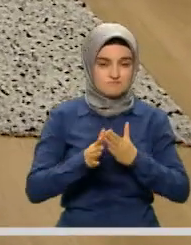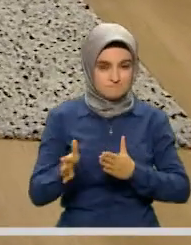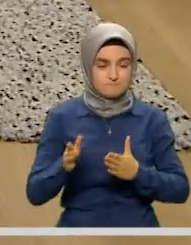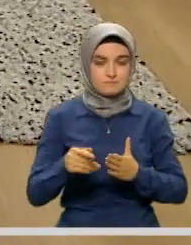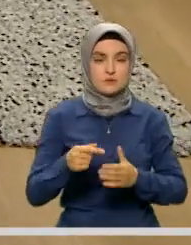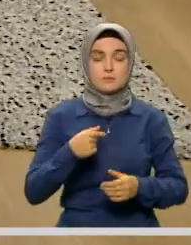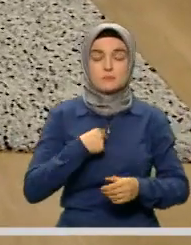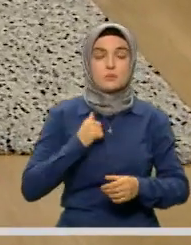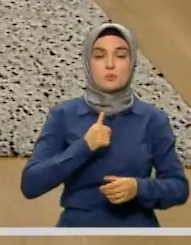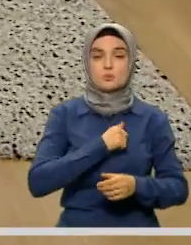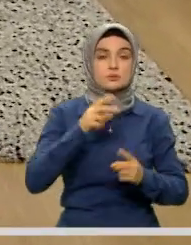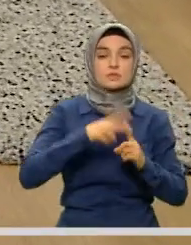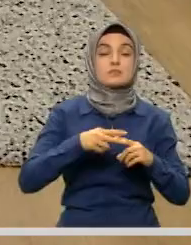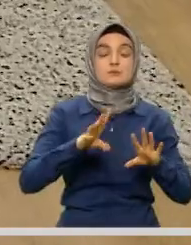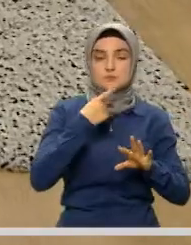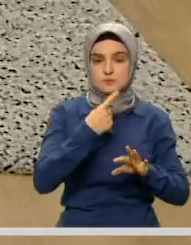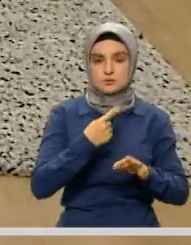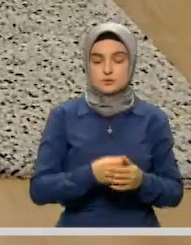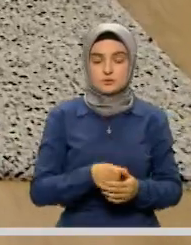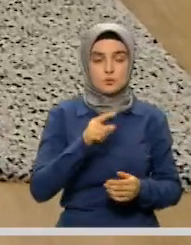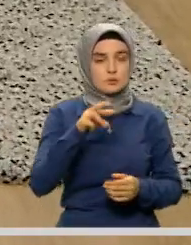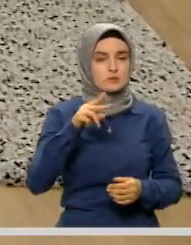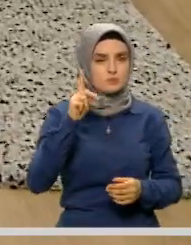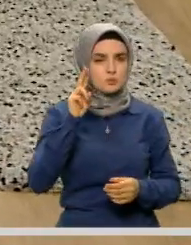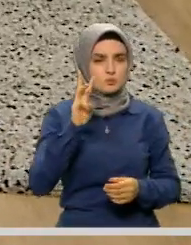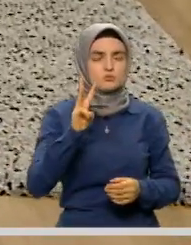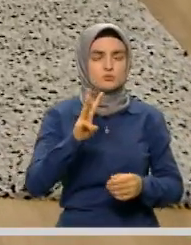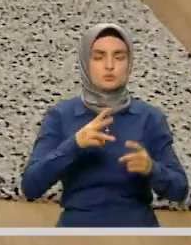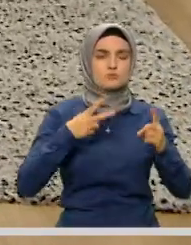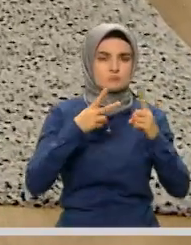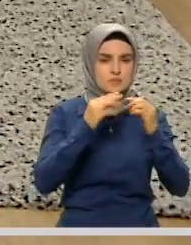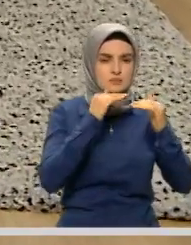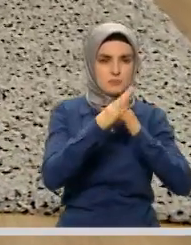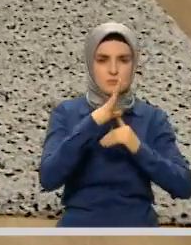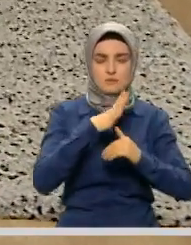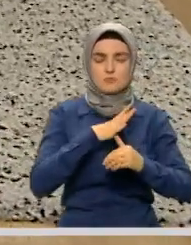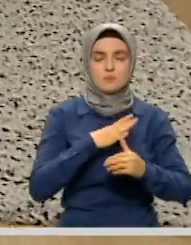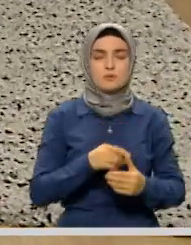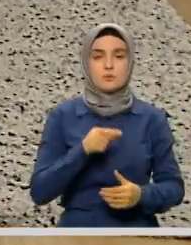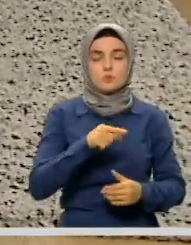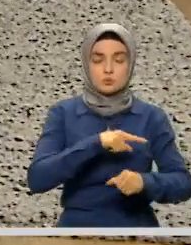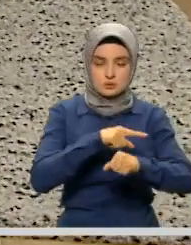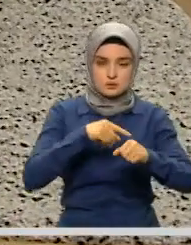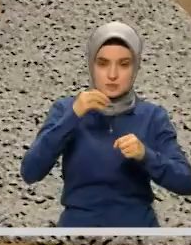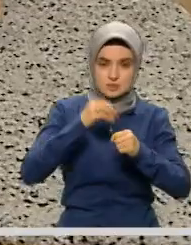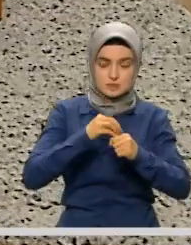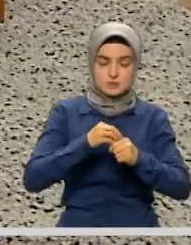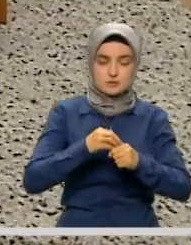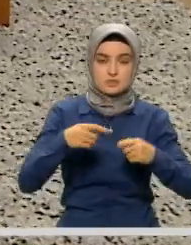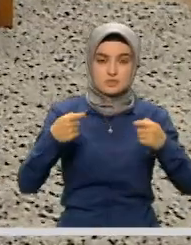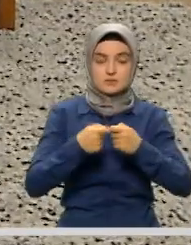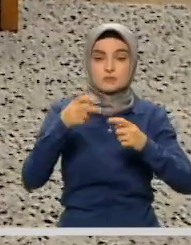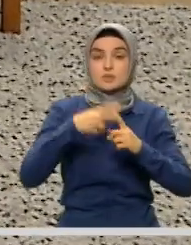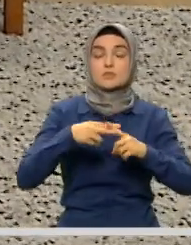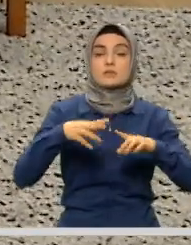ordunuza katılamadım. Onun gibi 3 tane sahabe var. Ve tabii o dönemde hani cihata katılmamak,